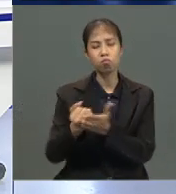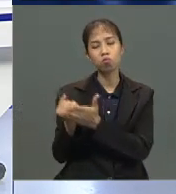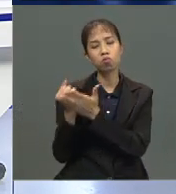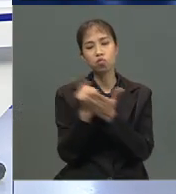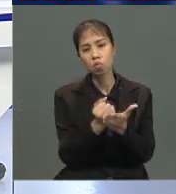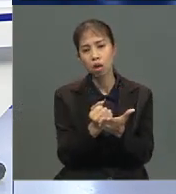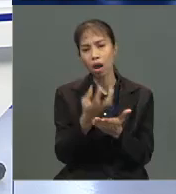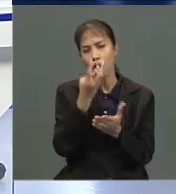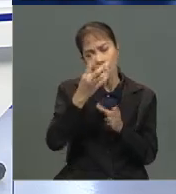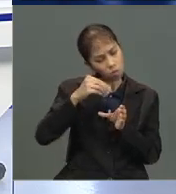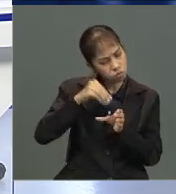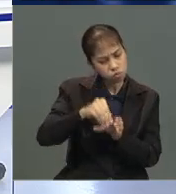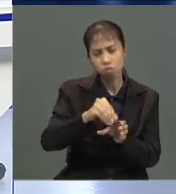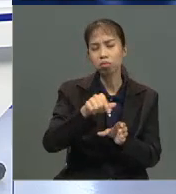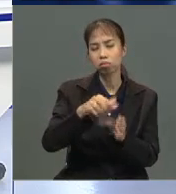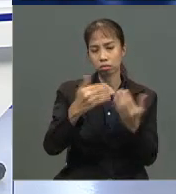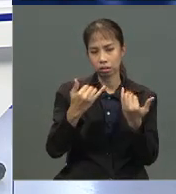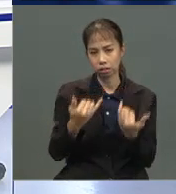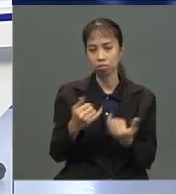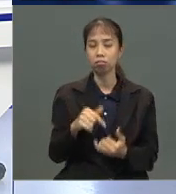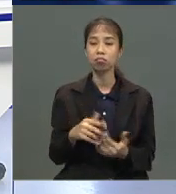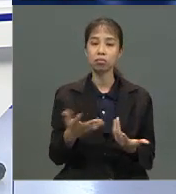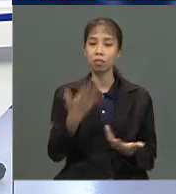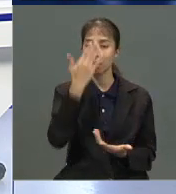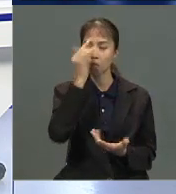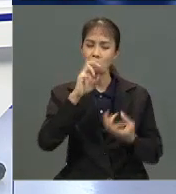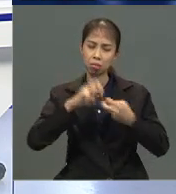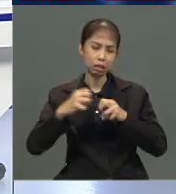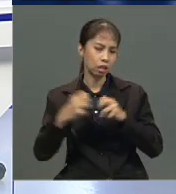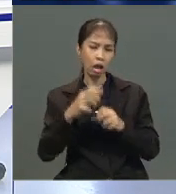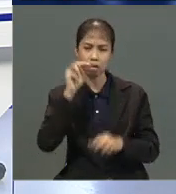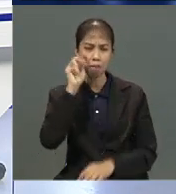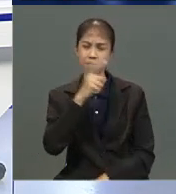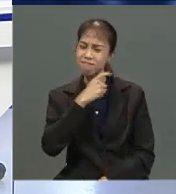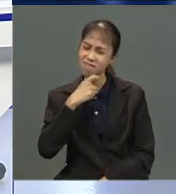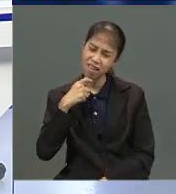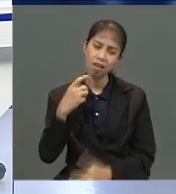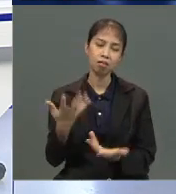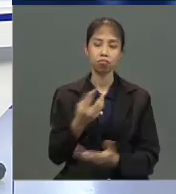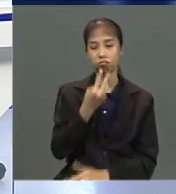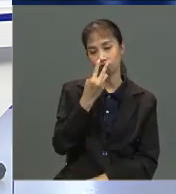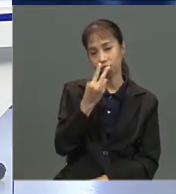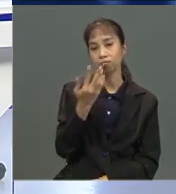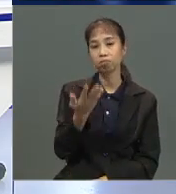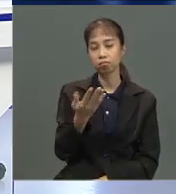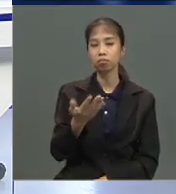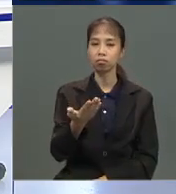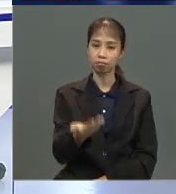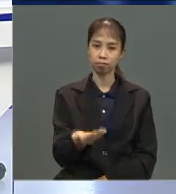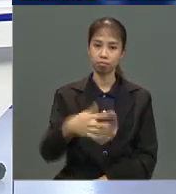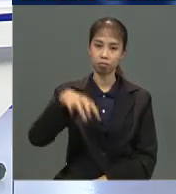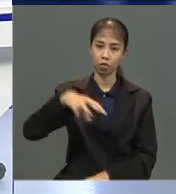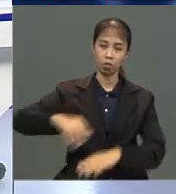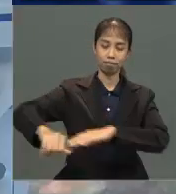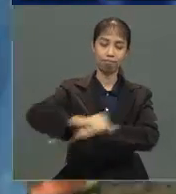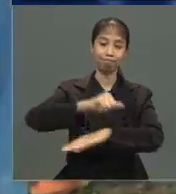วนาหน่อยนะคะช่วยข้าวนับหมื่นไร่ในพื้นที่หน่อยหลังประสบภาวะภัยแล้งค่ะไปดูบรรยากาศกันนะคะที่บริเวณลานสนามหญ้